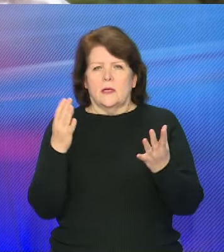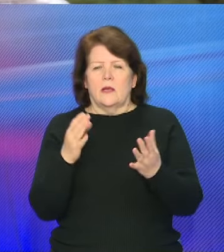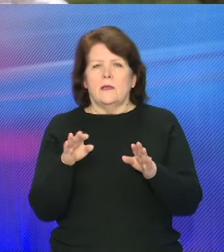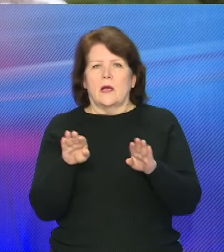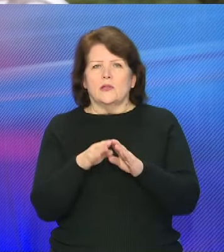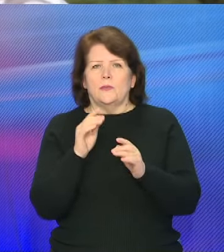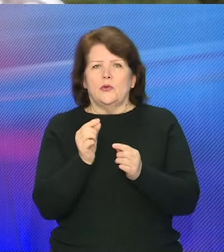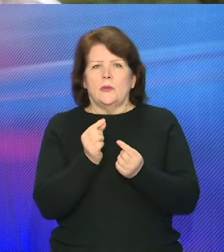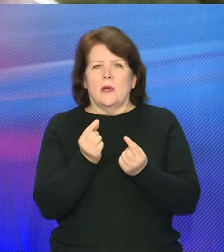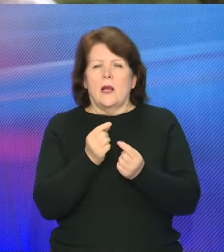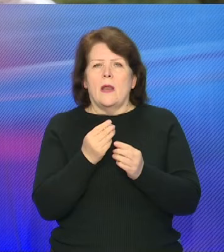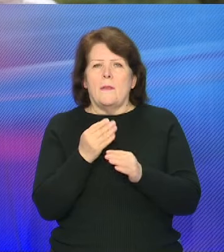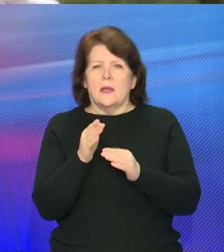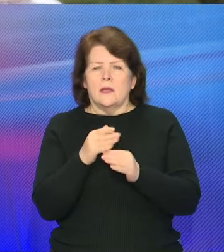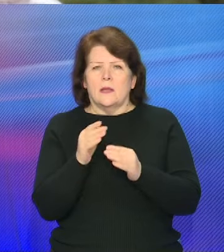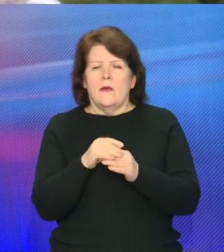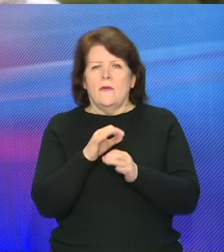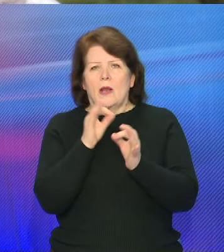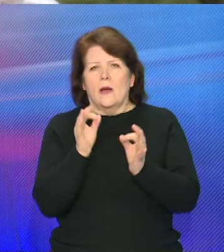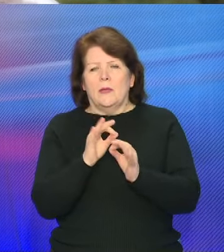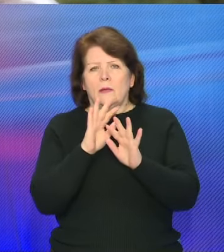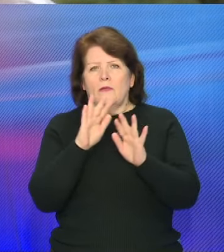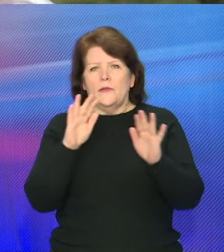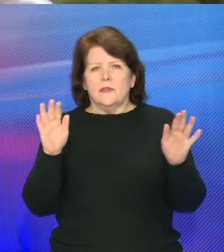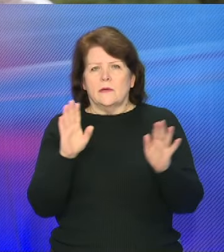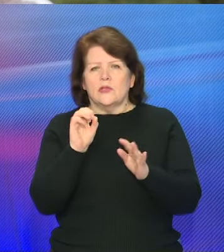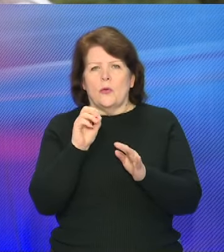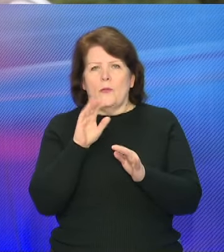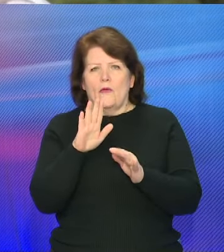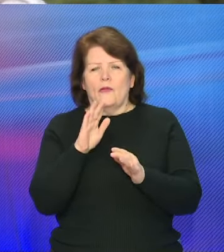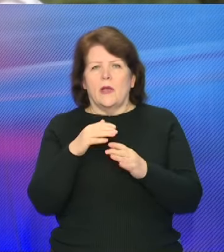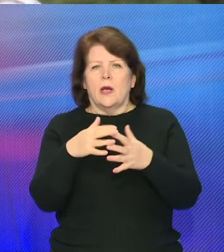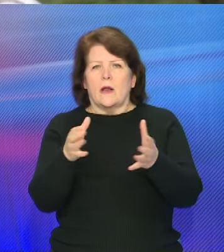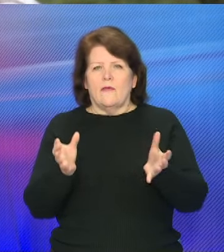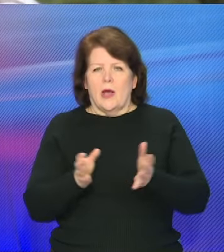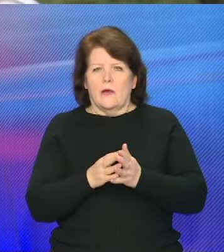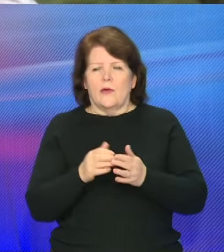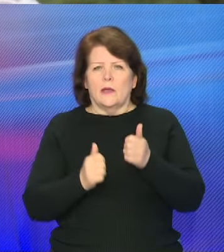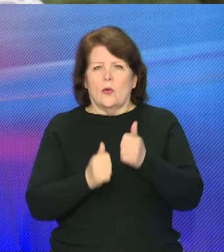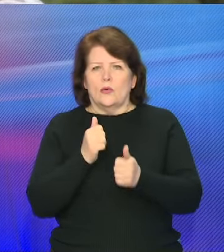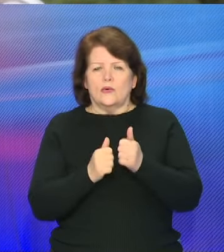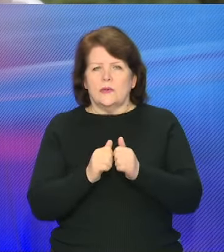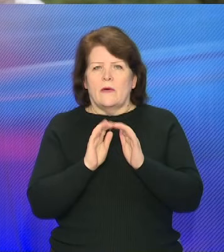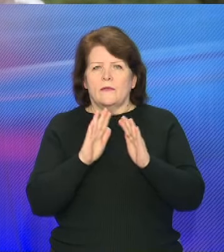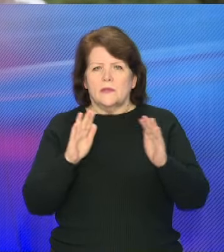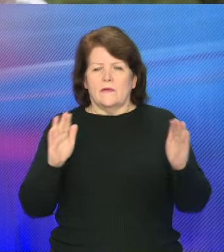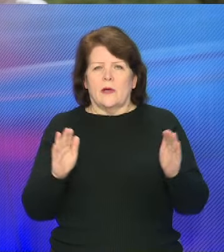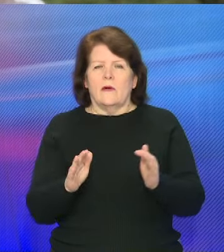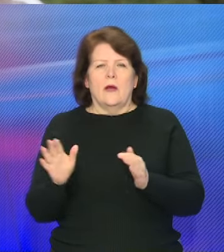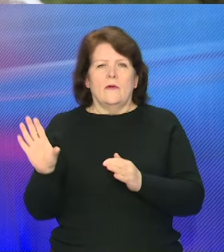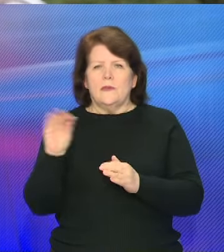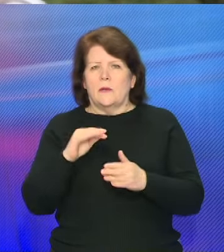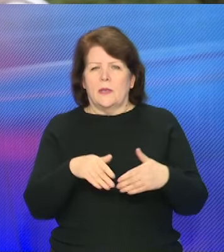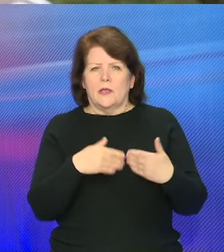элементы. Это, например, великолепнейшая выставка снопов и караваев. Это конкурсная выставка. Ждем всех посмотреть. У нас будут необычные